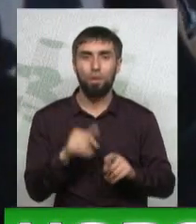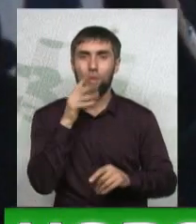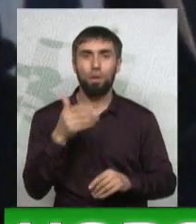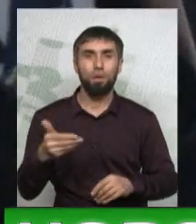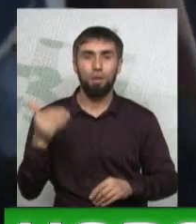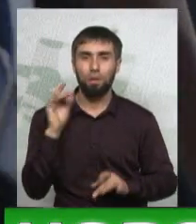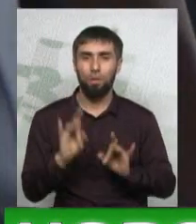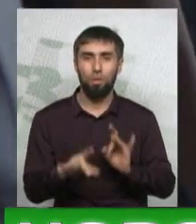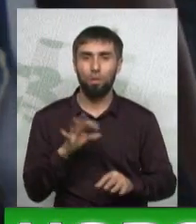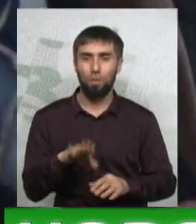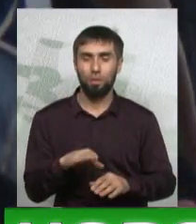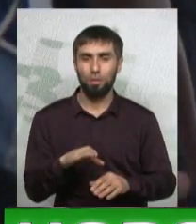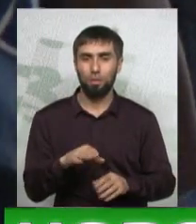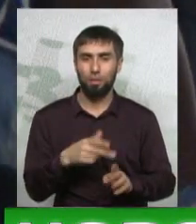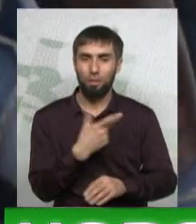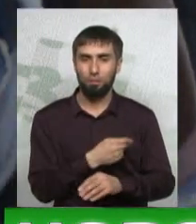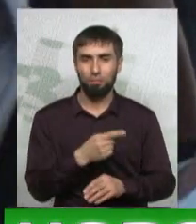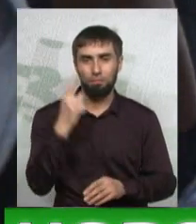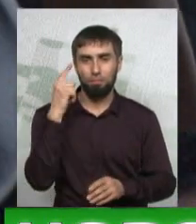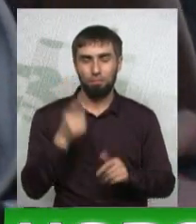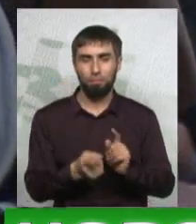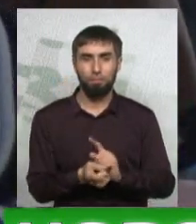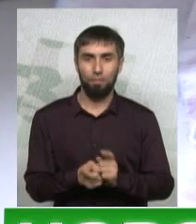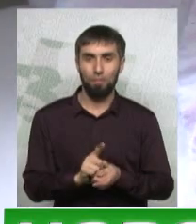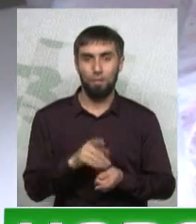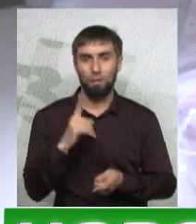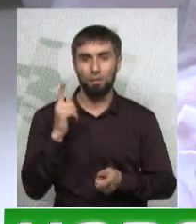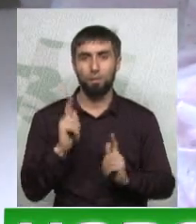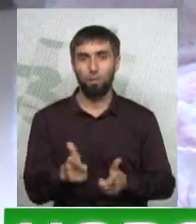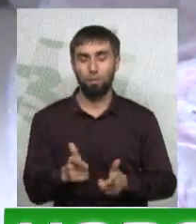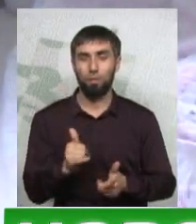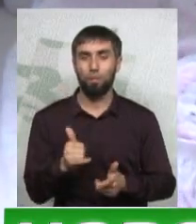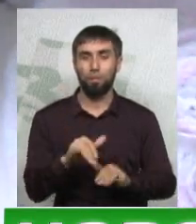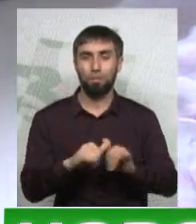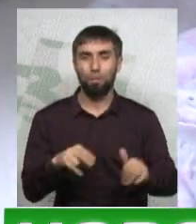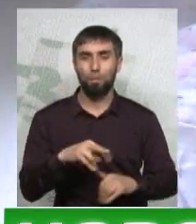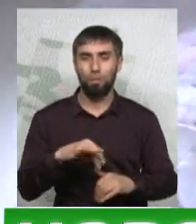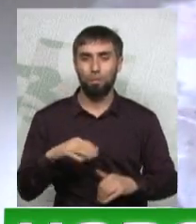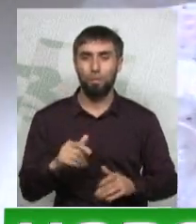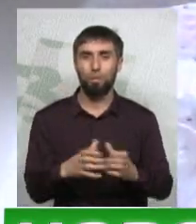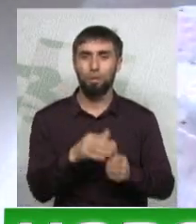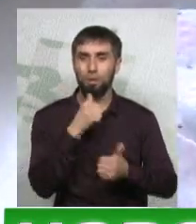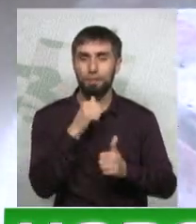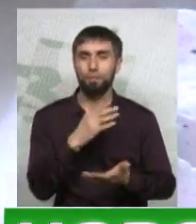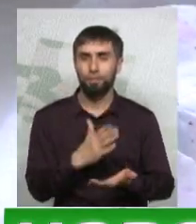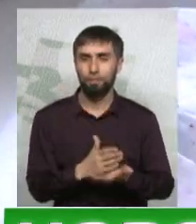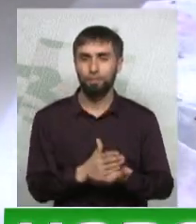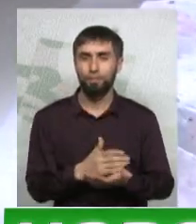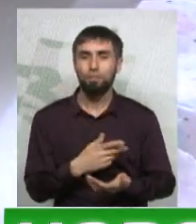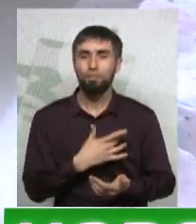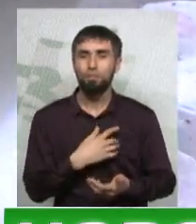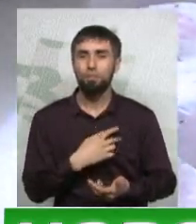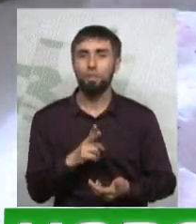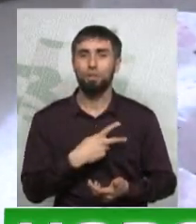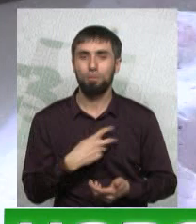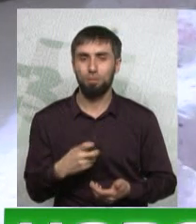ранее отказывались от вакцинации, пересмотрели свою точку зрения. При распространении полиомиелита в группе риска находятся непривитые